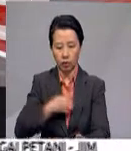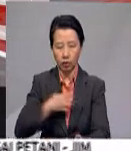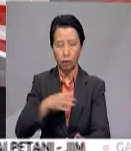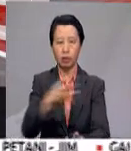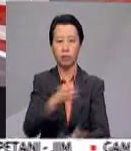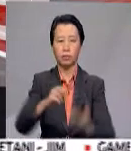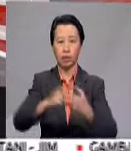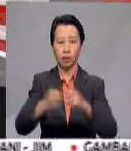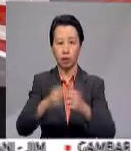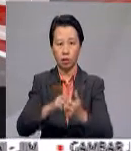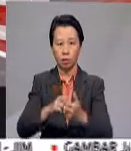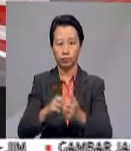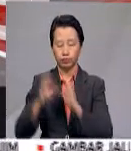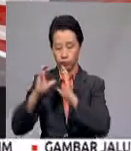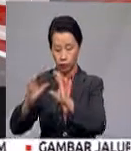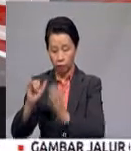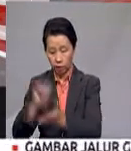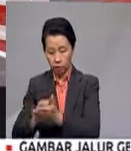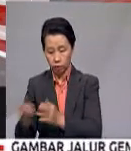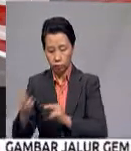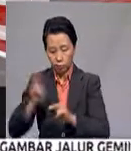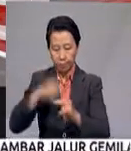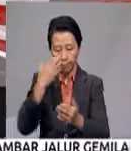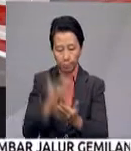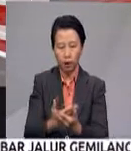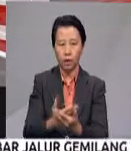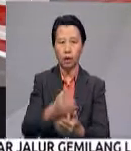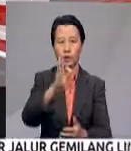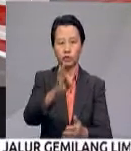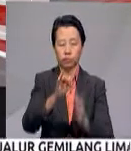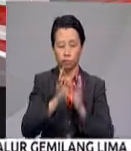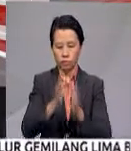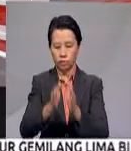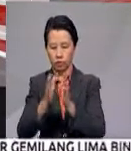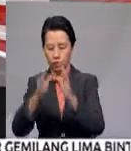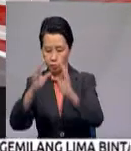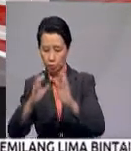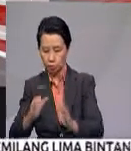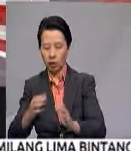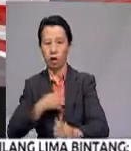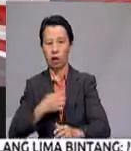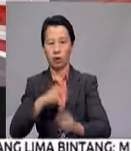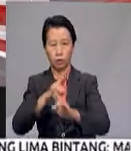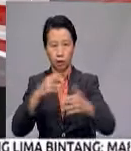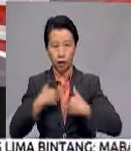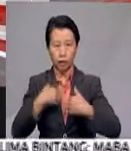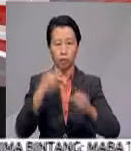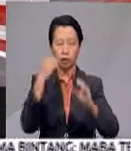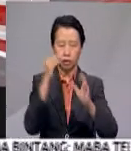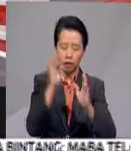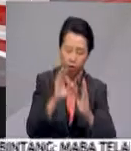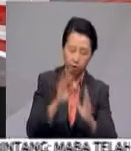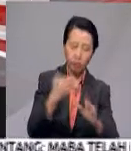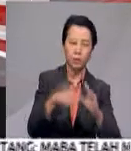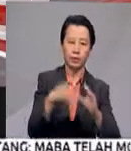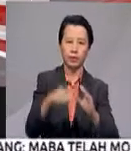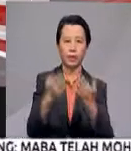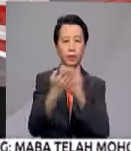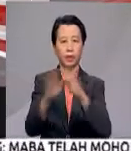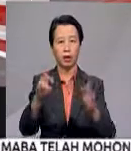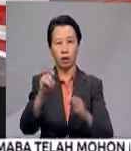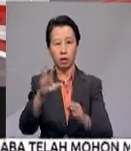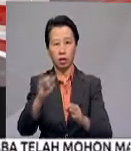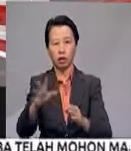masalah. Medium tersebut bagi menambah baik 9 saluran aduan sedia ada, antaranya email, talian bebas tol dan